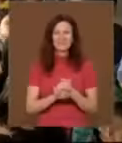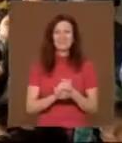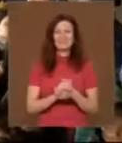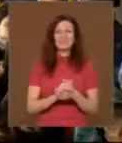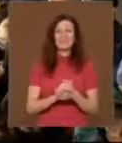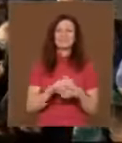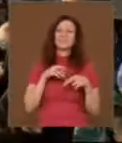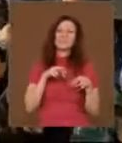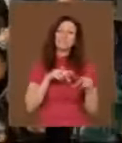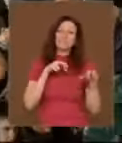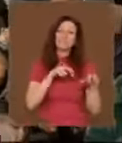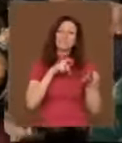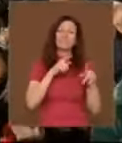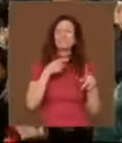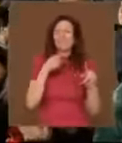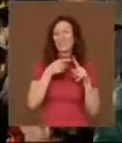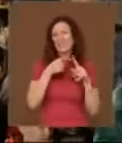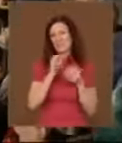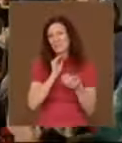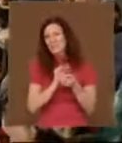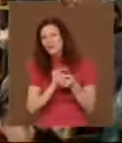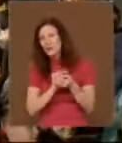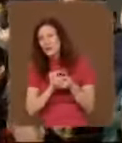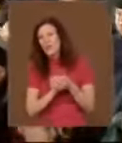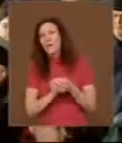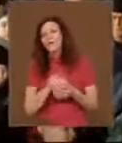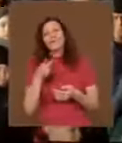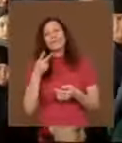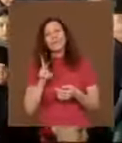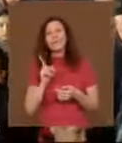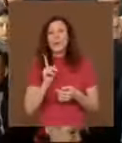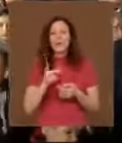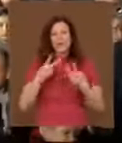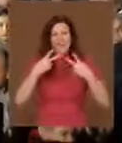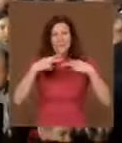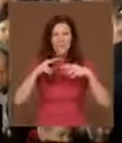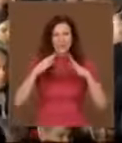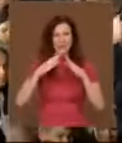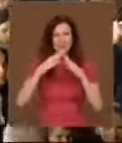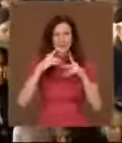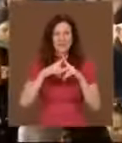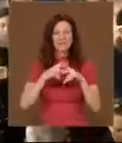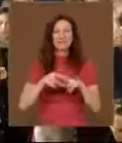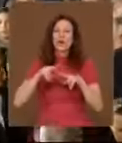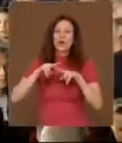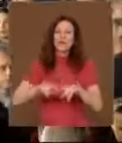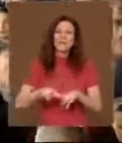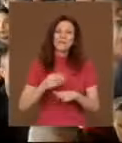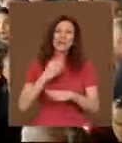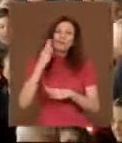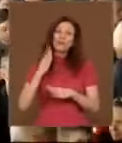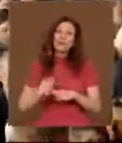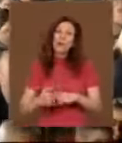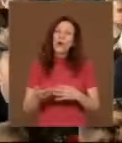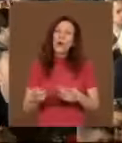се запътват към своите домове, други ще влязат в храма, за да останат до края на